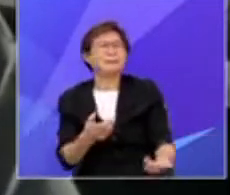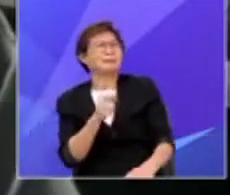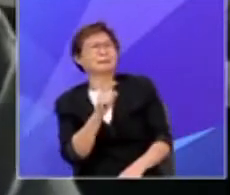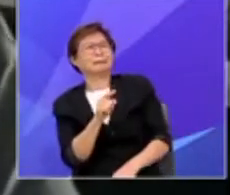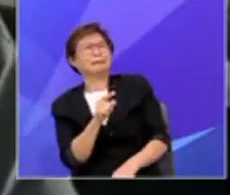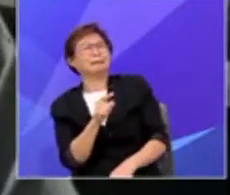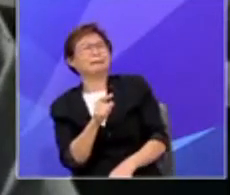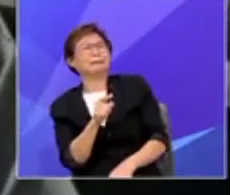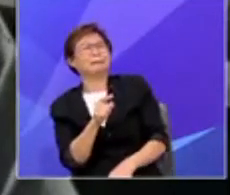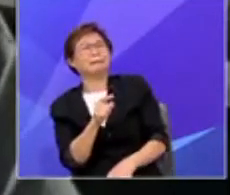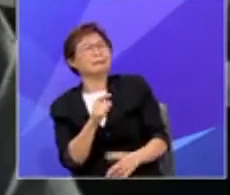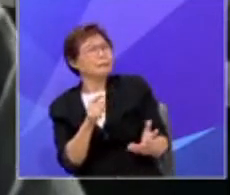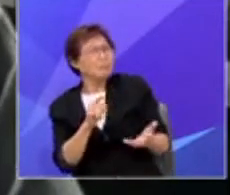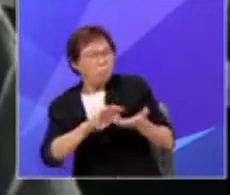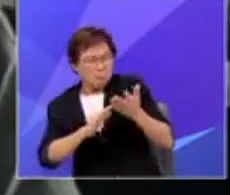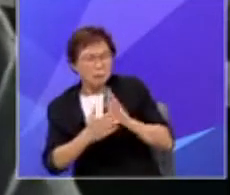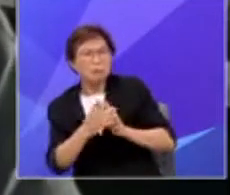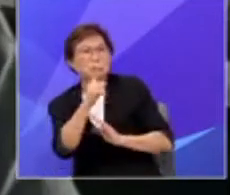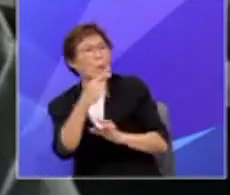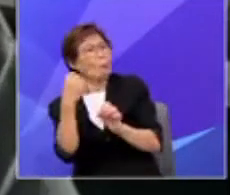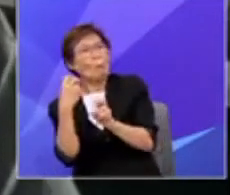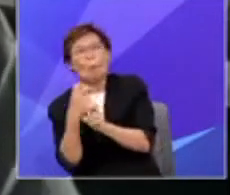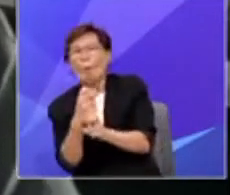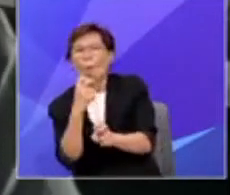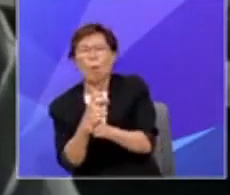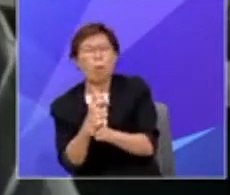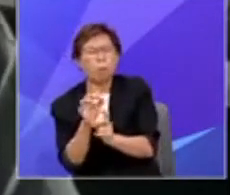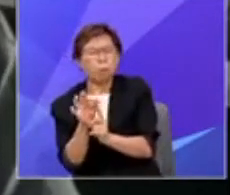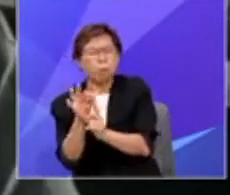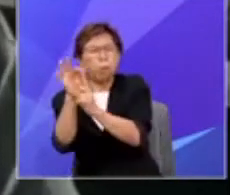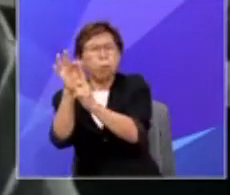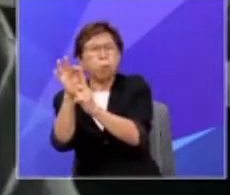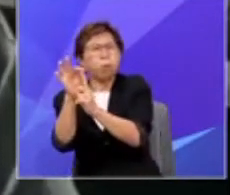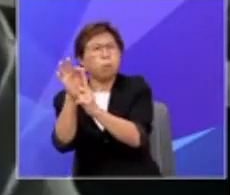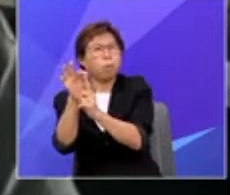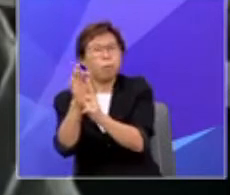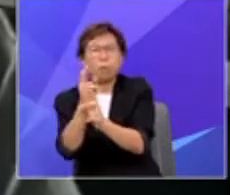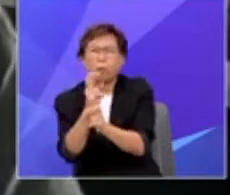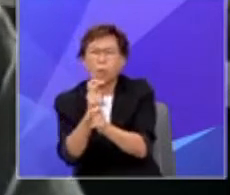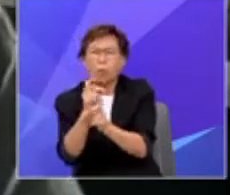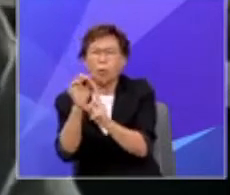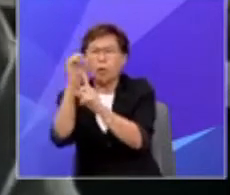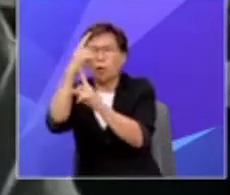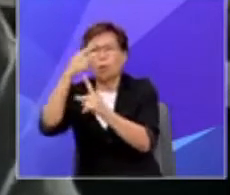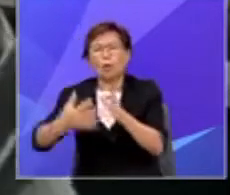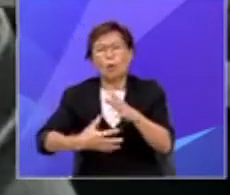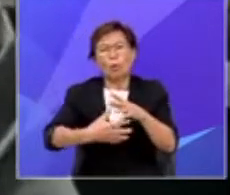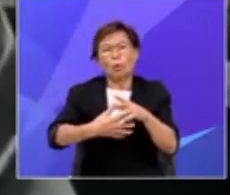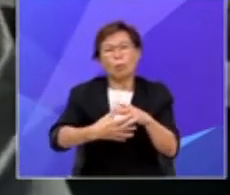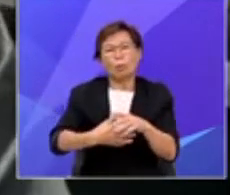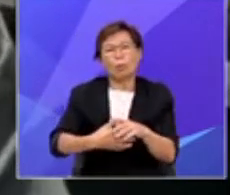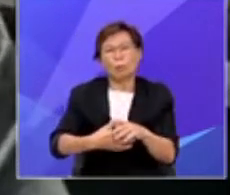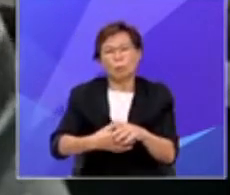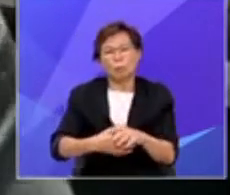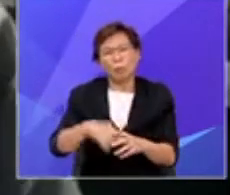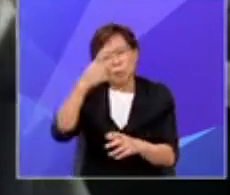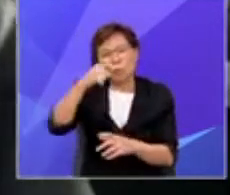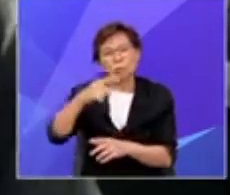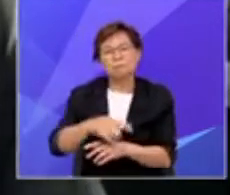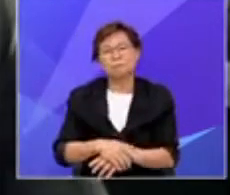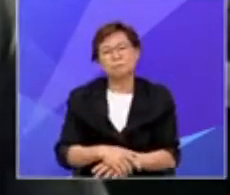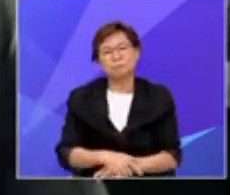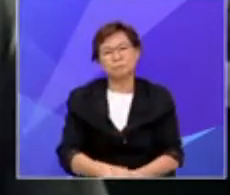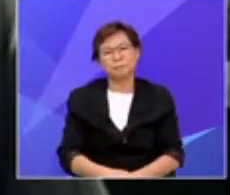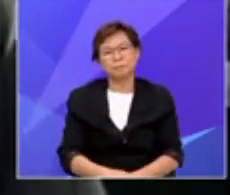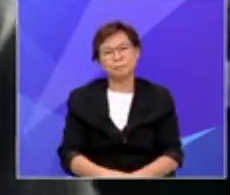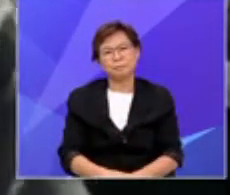petenis menjadi satu cabaran yang unit bagi Keluarkan satu atau untuk itu